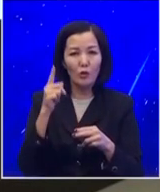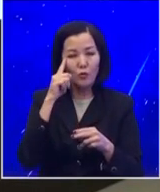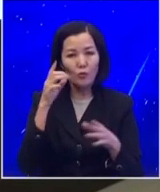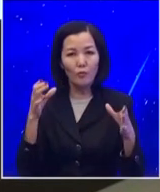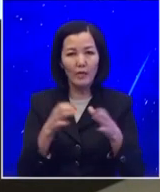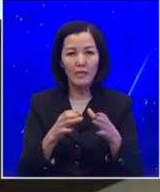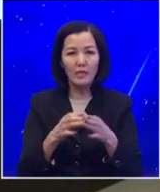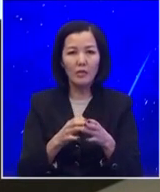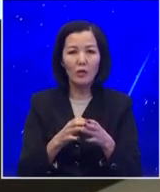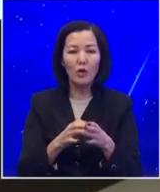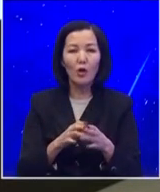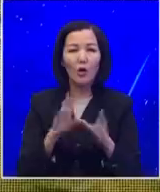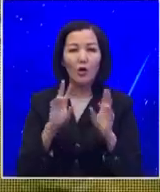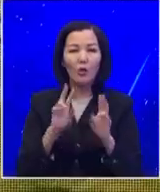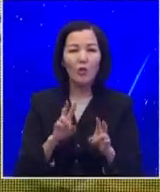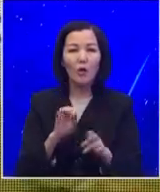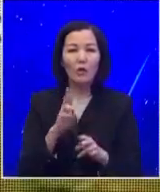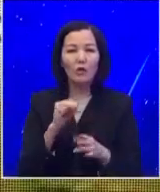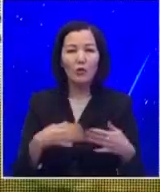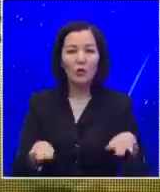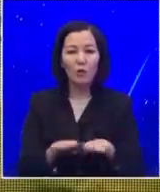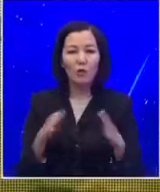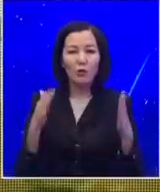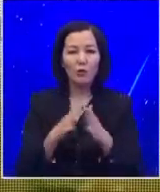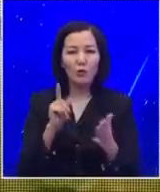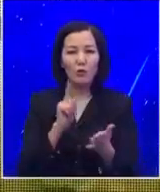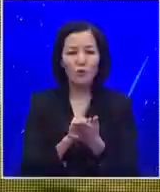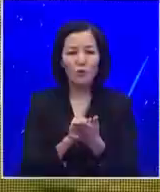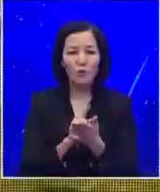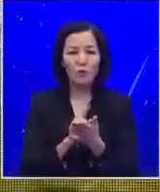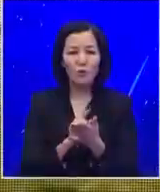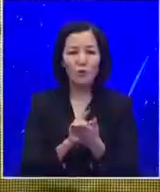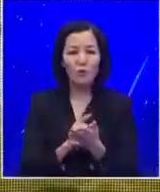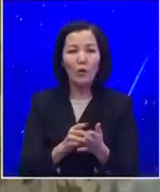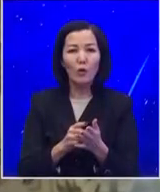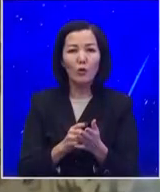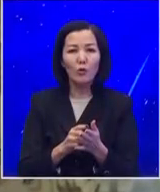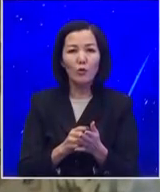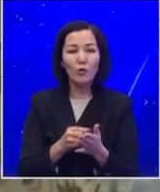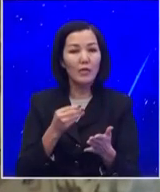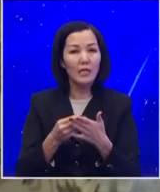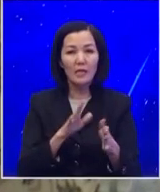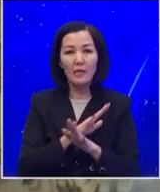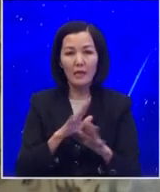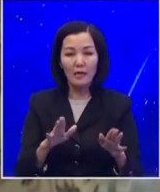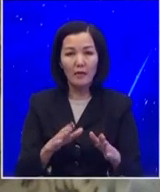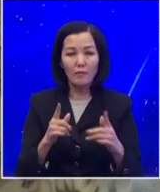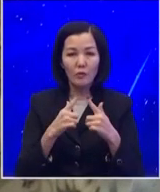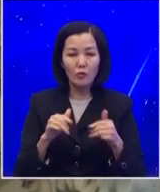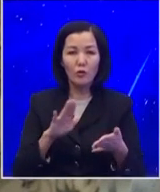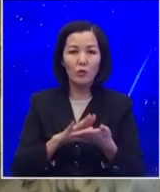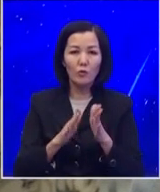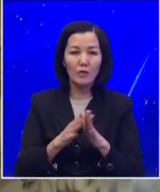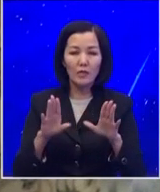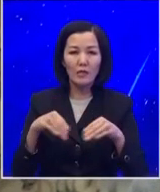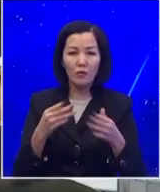партийцы. По мнению ак-жоловцев, такое жилье должно быть будет хоть и скромным, но недорогим. Созданные условия